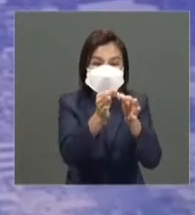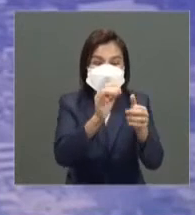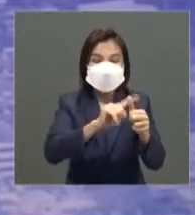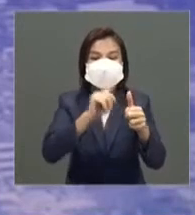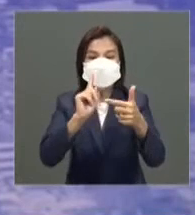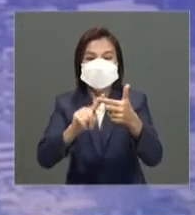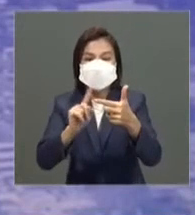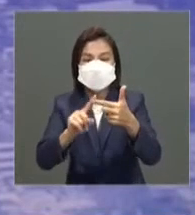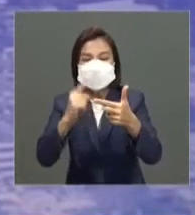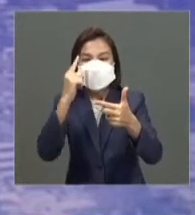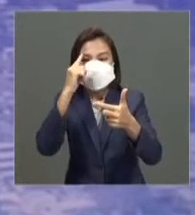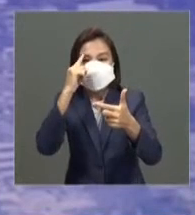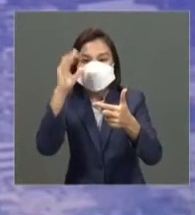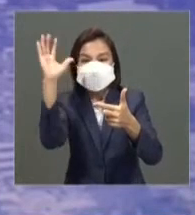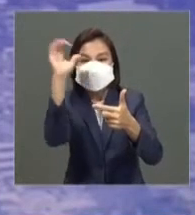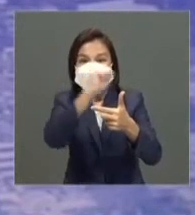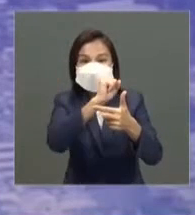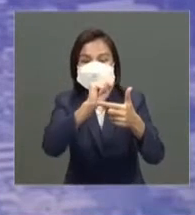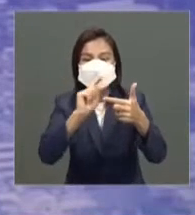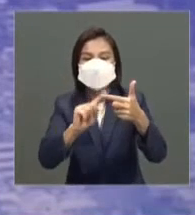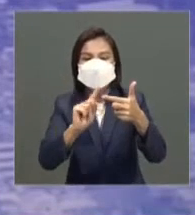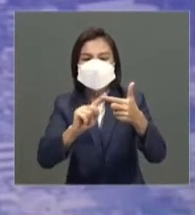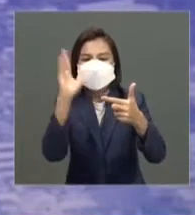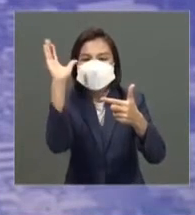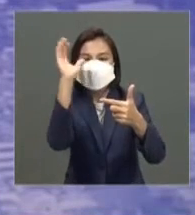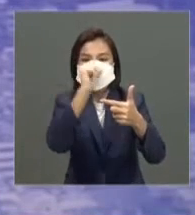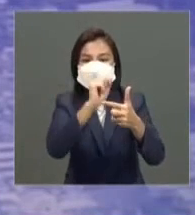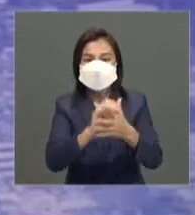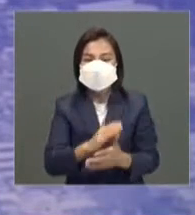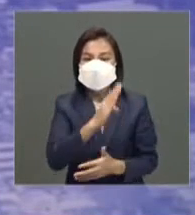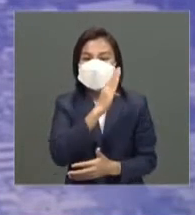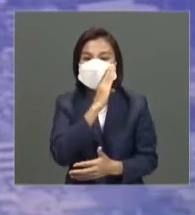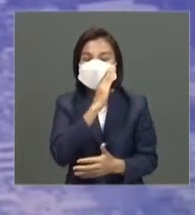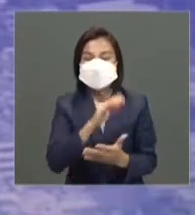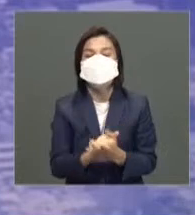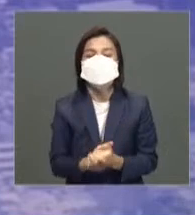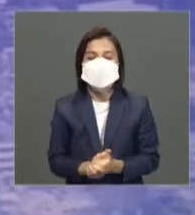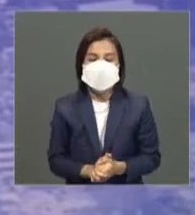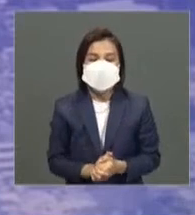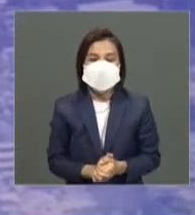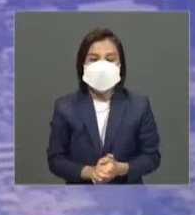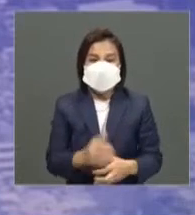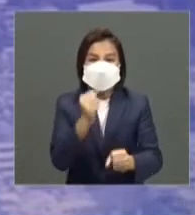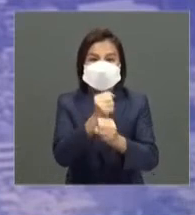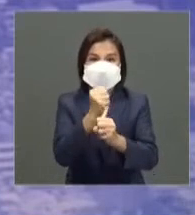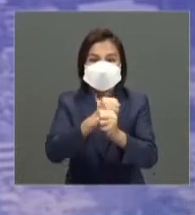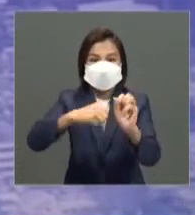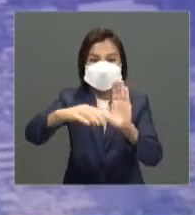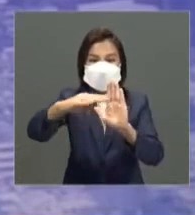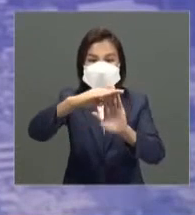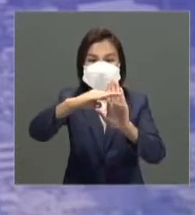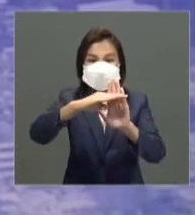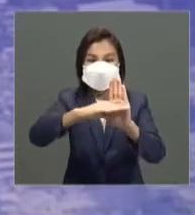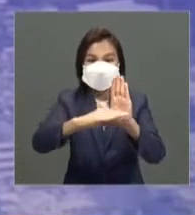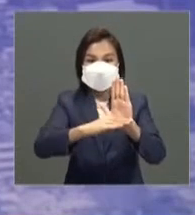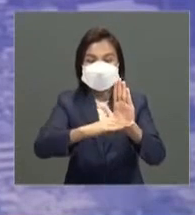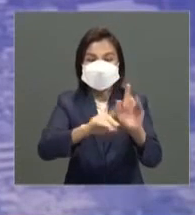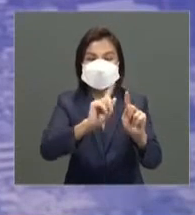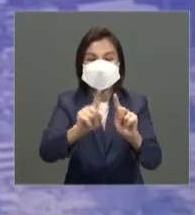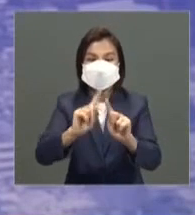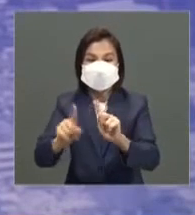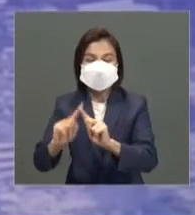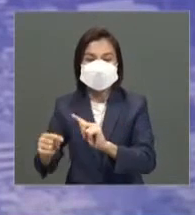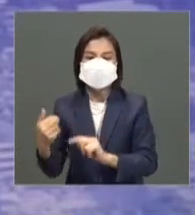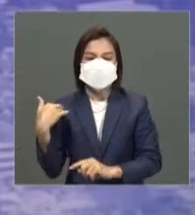ของการคาดการนะครับระหว่างที่เราเดินดำเนินการไปต่างๆแล้วก็สถานการณ์ที่เกิดขึ้นก็มีการค